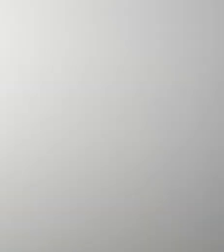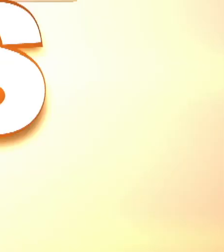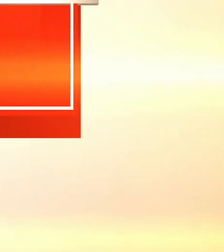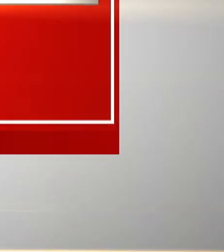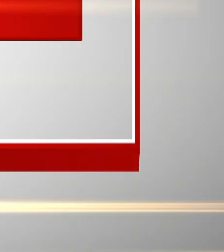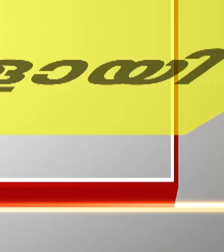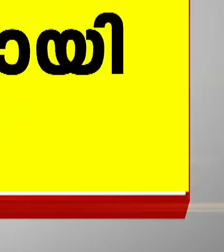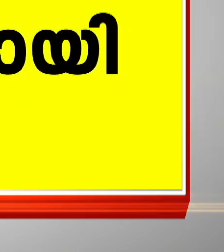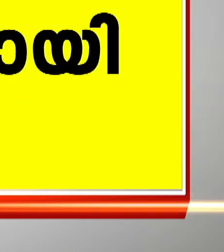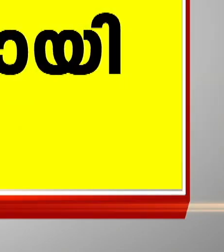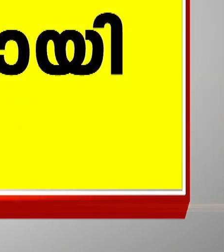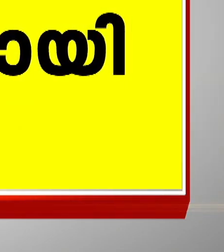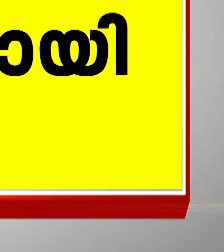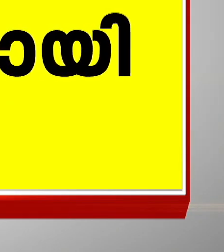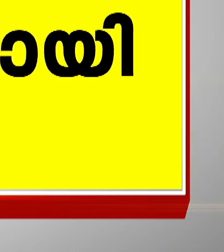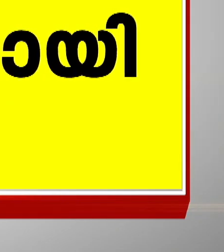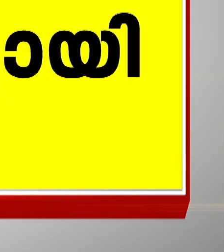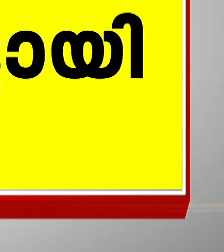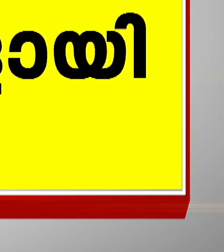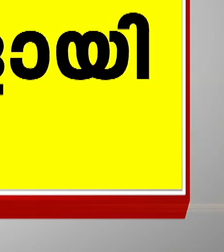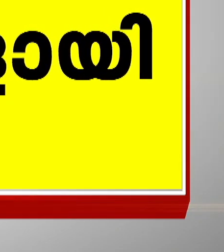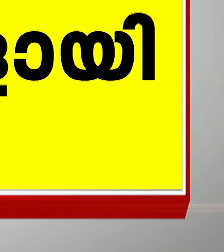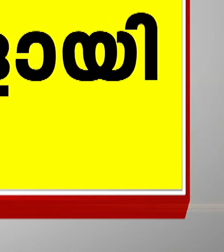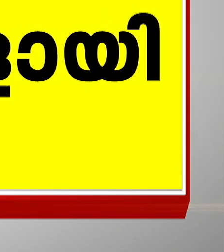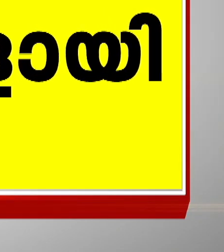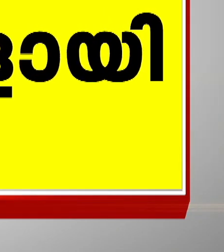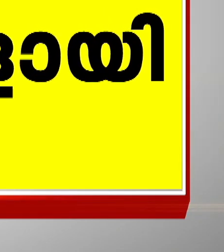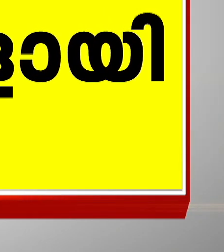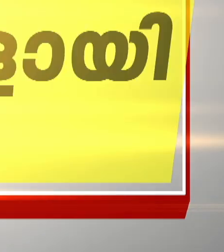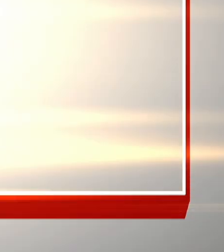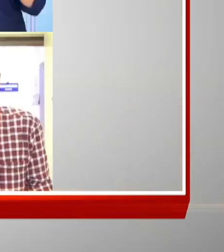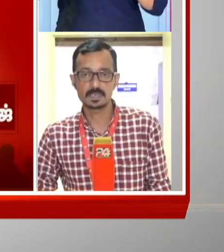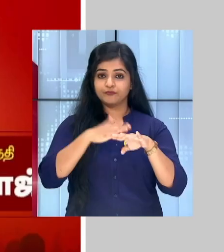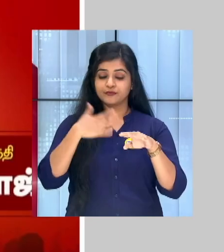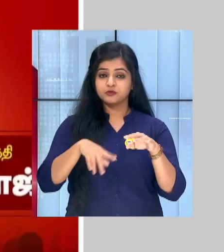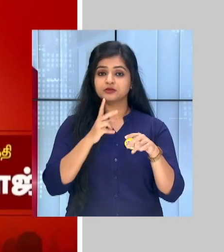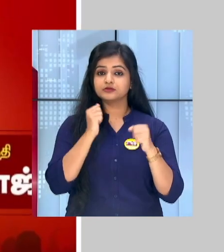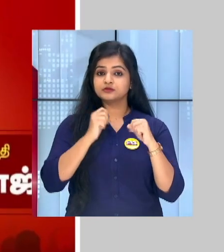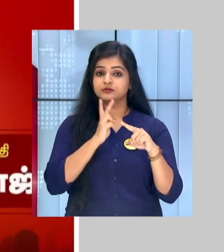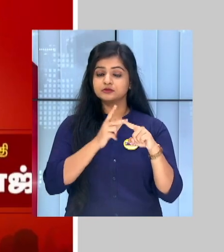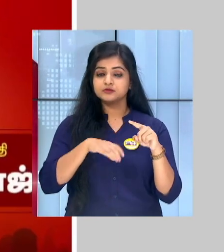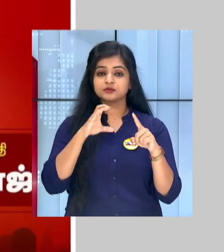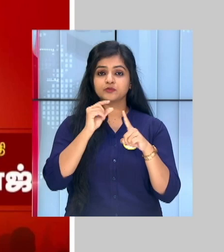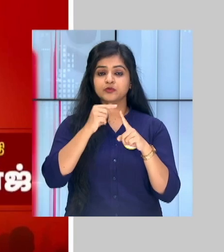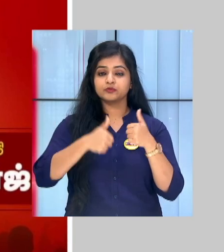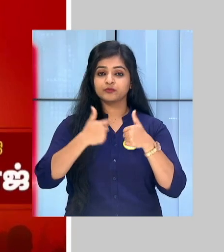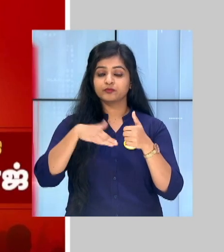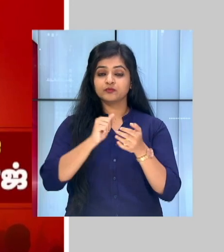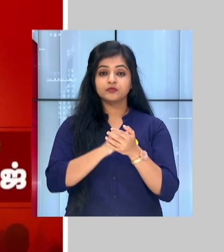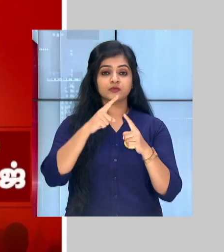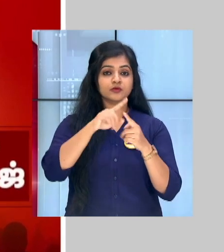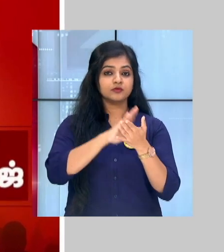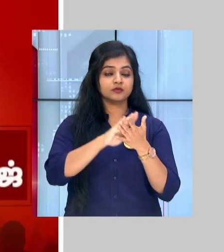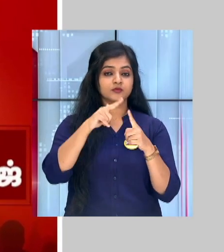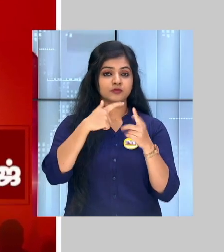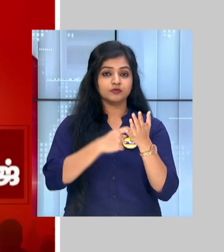സ്ഥാനാർത്ഥികളെ പ്രഖ്യാപിച്ചിരിക്കുന്നത്. 2 സീറ്റുകളാണ്. കഴിഞ്ഞ തെരഞ്ഞെടുപ്പിൽ 2019 തെരഞ്ഞെടുപ്പിൽ മത്സരിച്ച അതേ സീറ്റുകളിൽ തന്നെയാണ് CPI ഇത്തവണയും മത്സരിക്കുന്നത്. തിരുപ്പൂരിലും അതുപോലെ തന്നെ